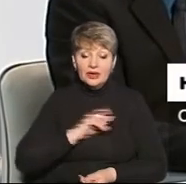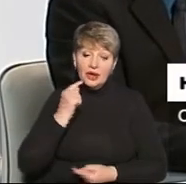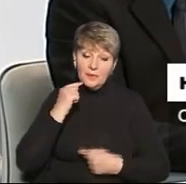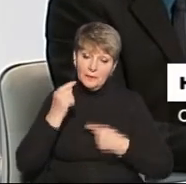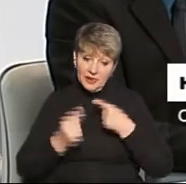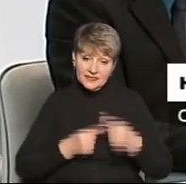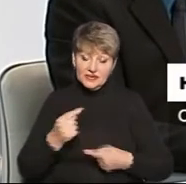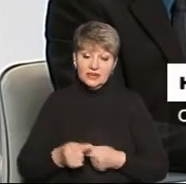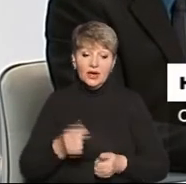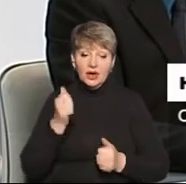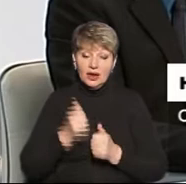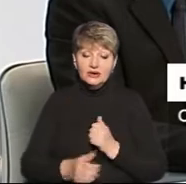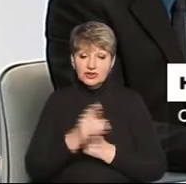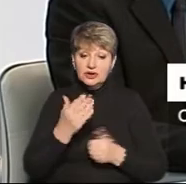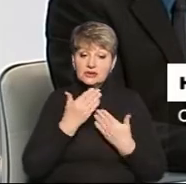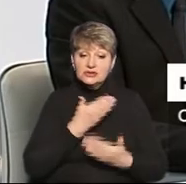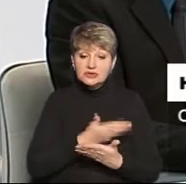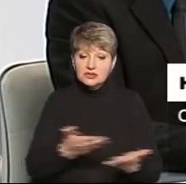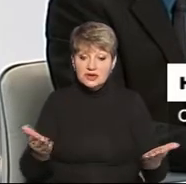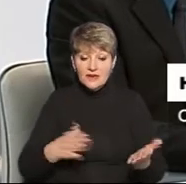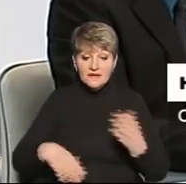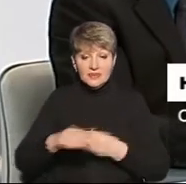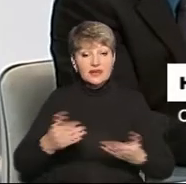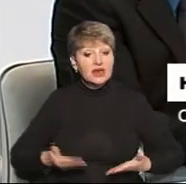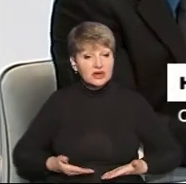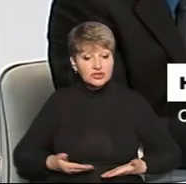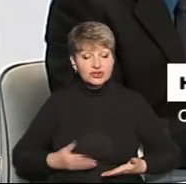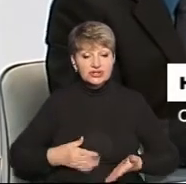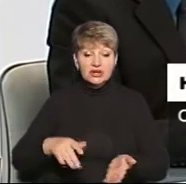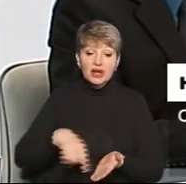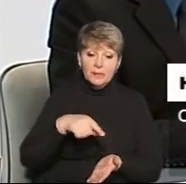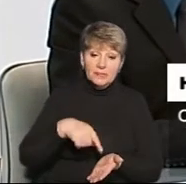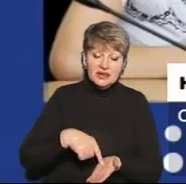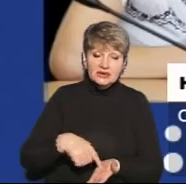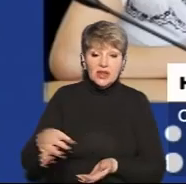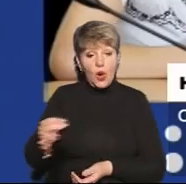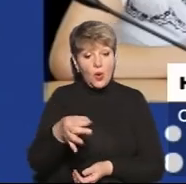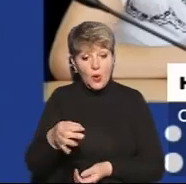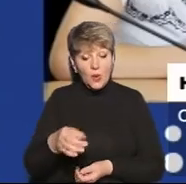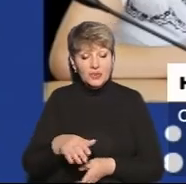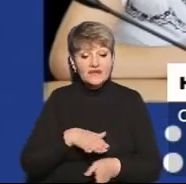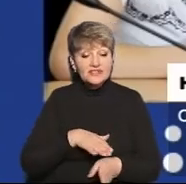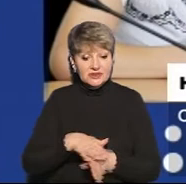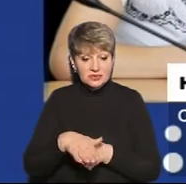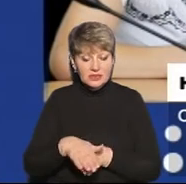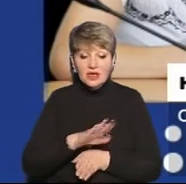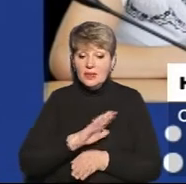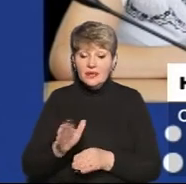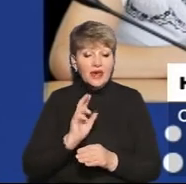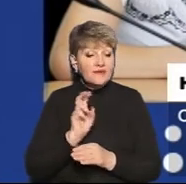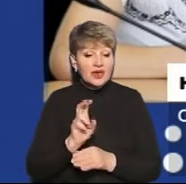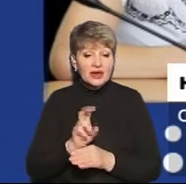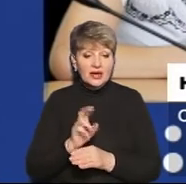Постійно і ще раз вкотре звертаюся до всіх жителів як міста, так і області в цілому. Не відвідуйте